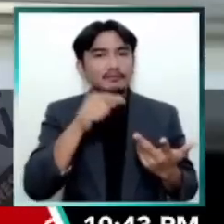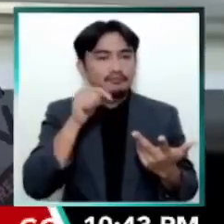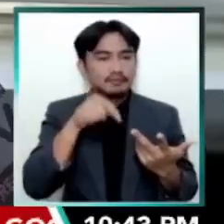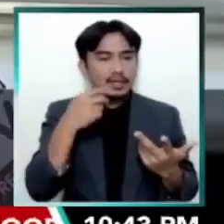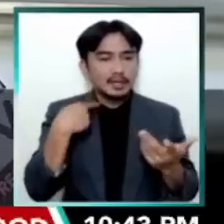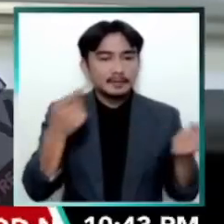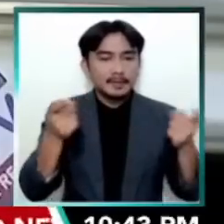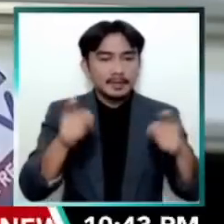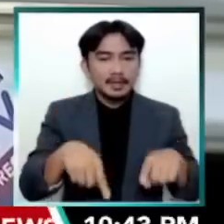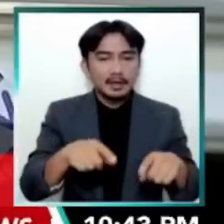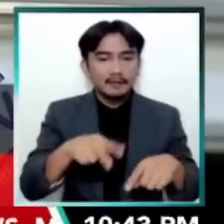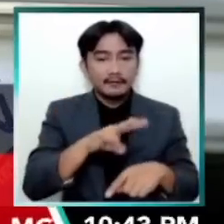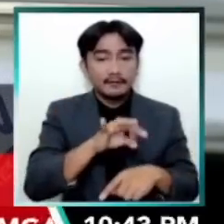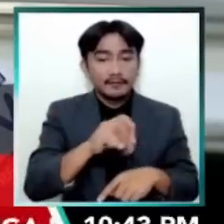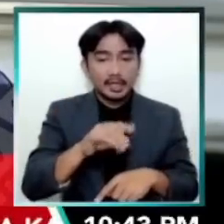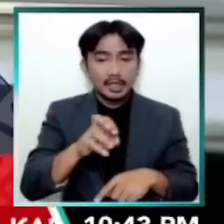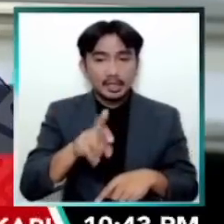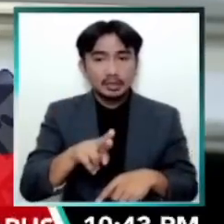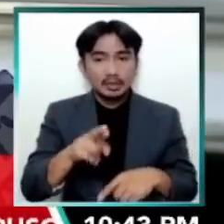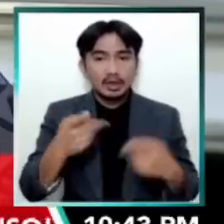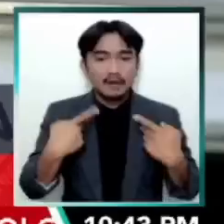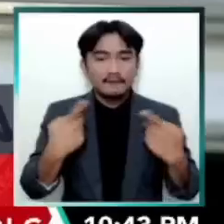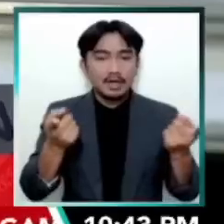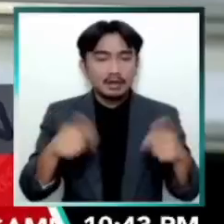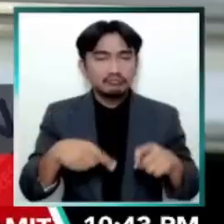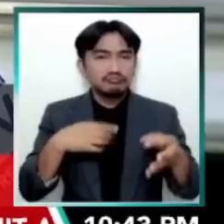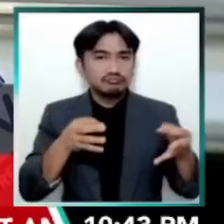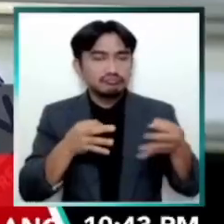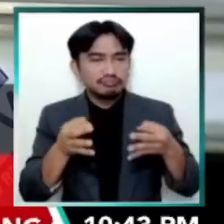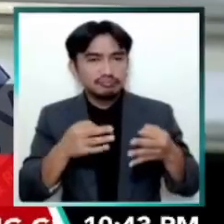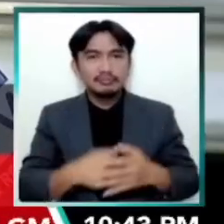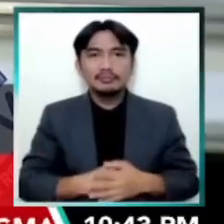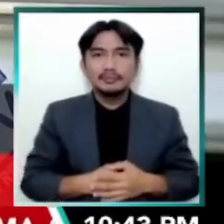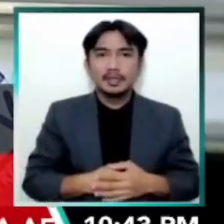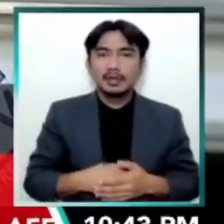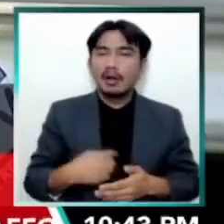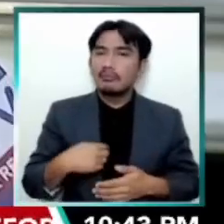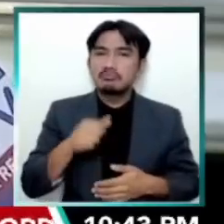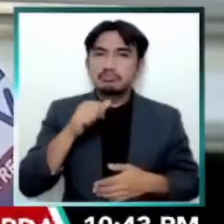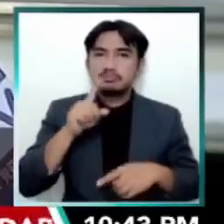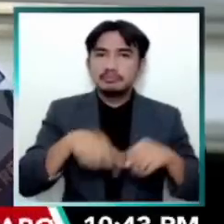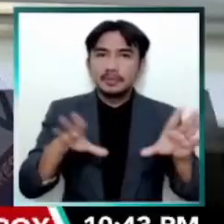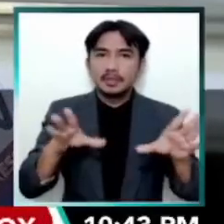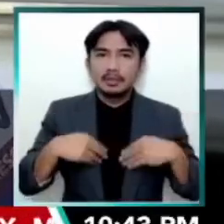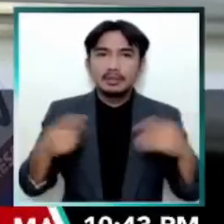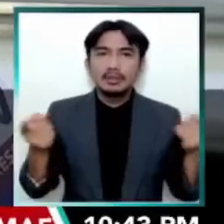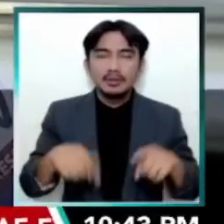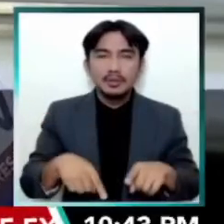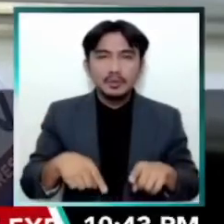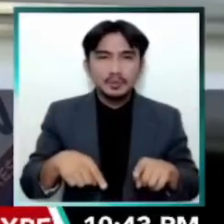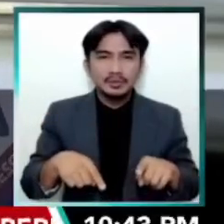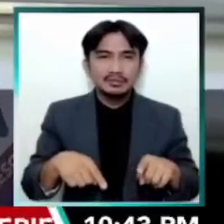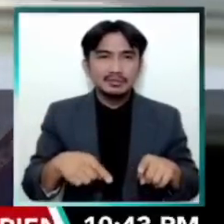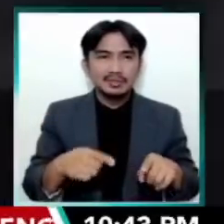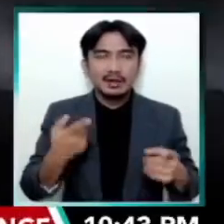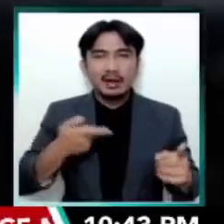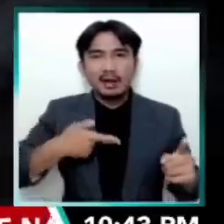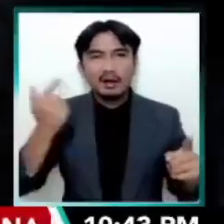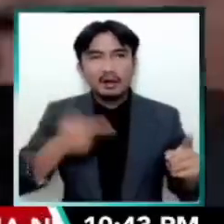ako nakatulog for that. Hindi ko na-accept lahat na ang nangyayari kasi anong tao yan ay very